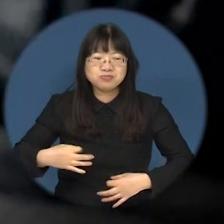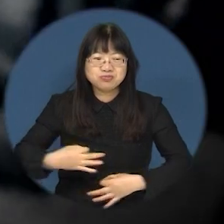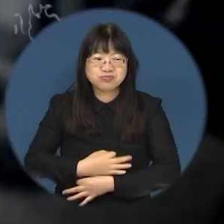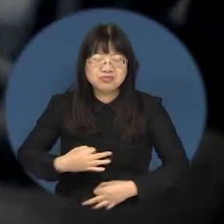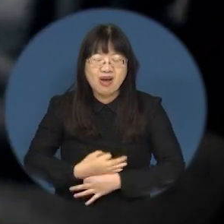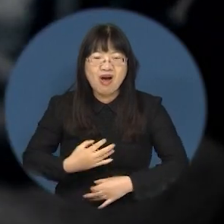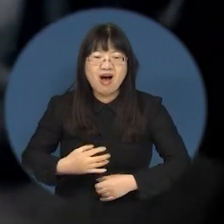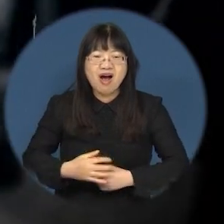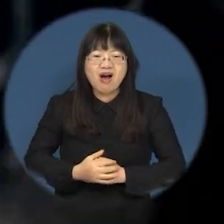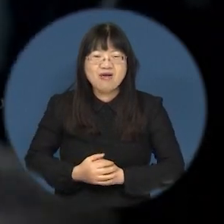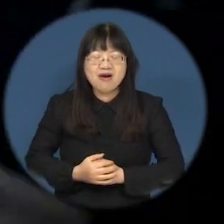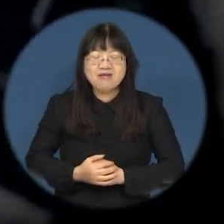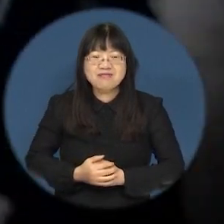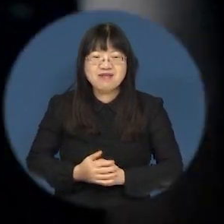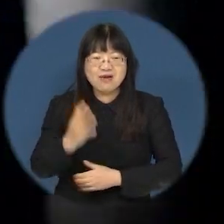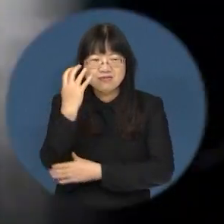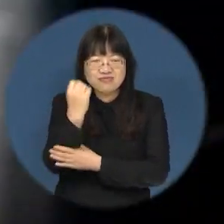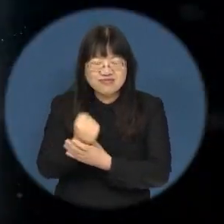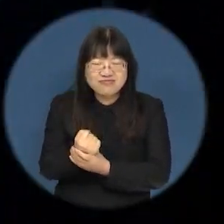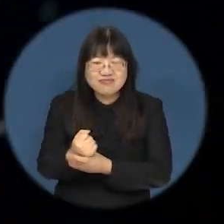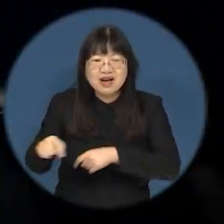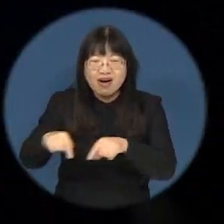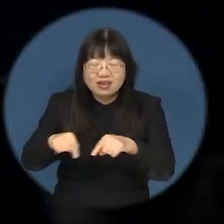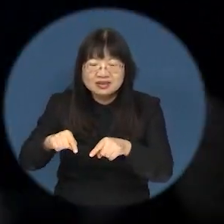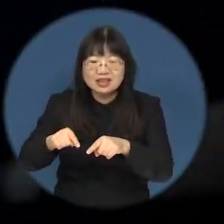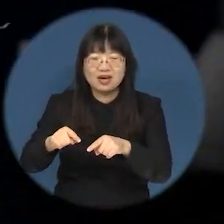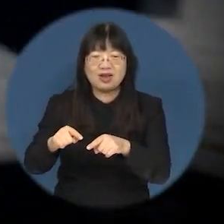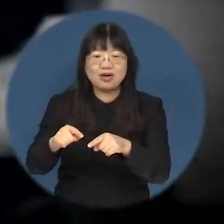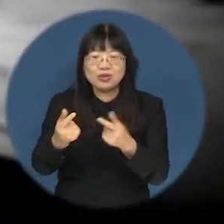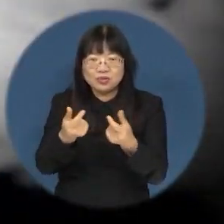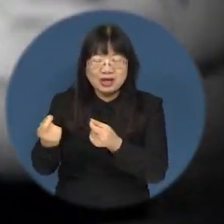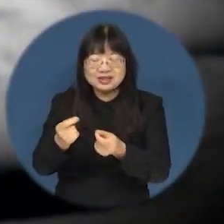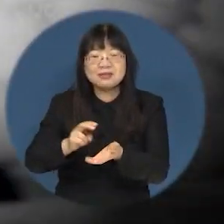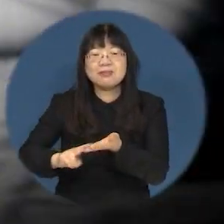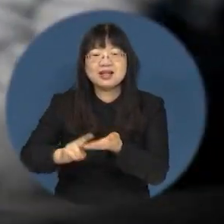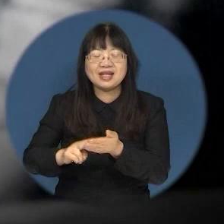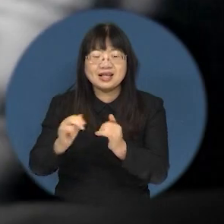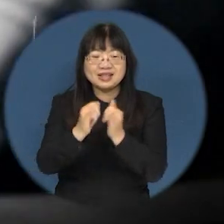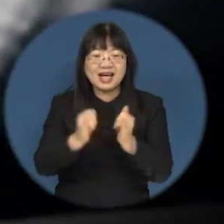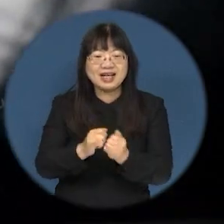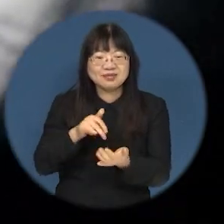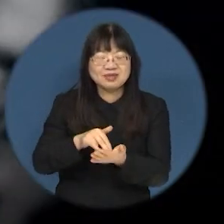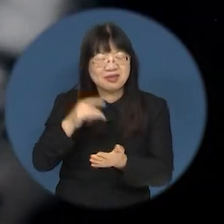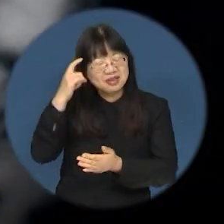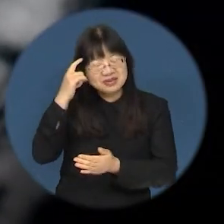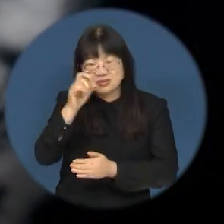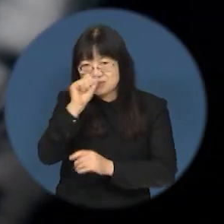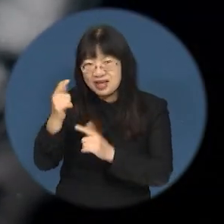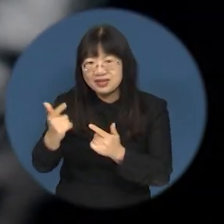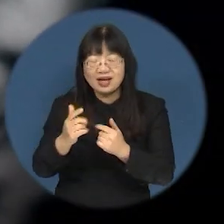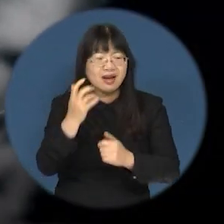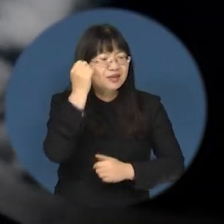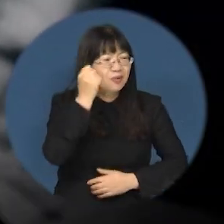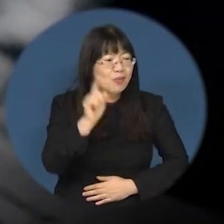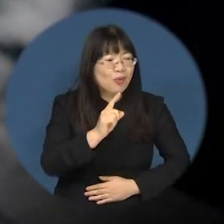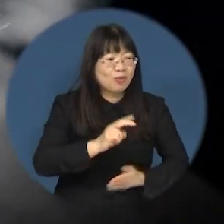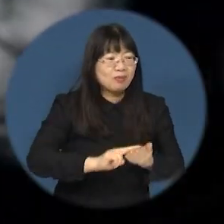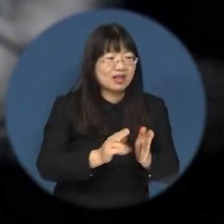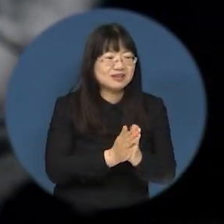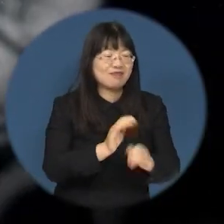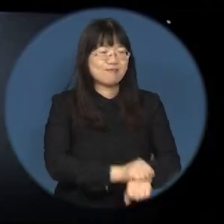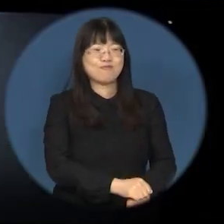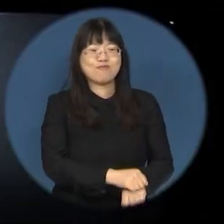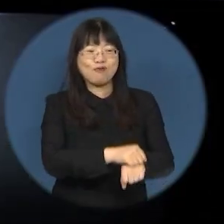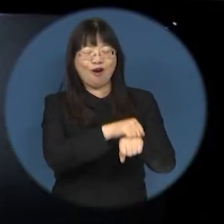마약하고 예. 그런 정도로 이제 사회적 인식이 안 좋다 보니까 기억이 나는 게요. 예. 만화책 산더미처럼